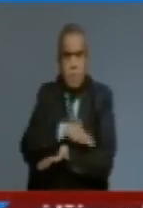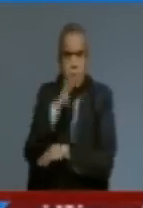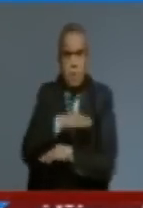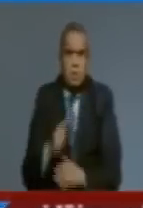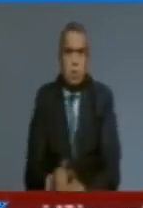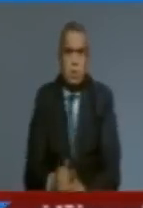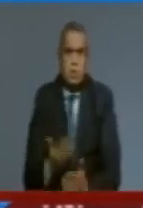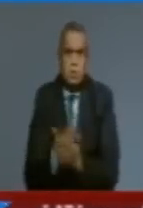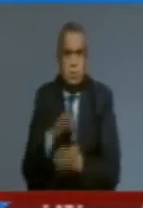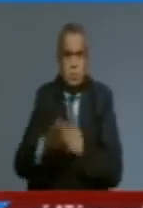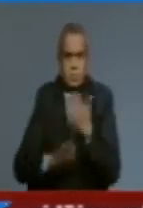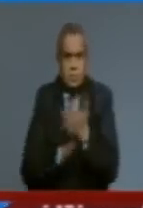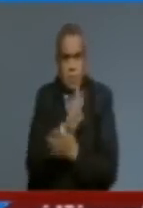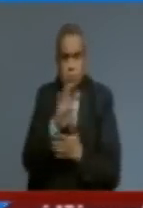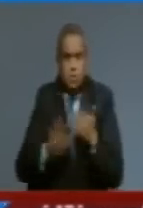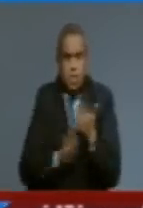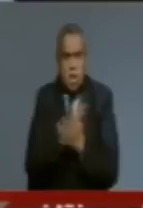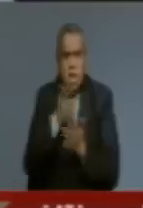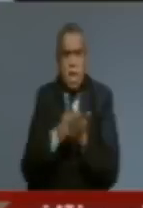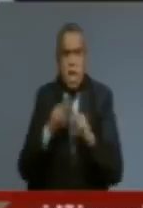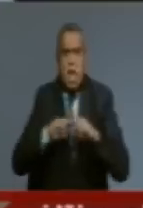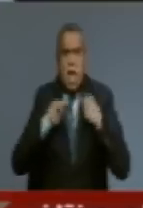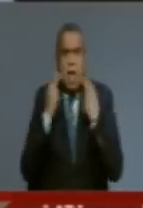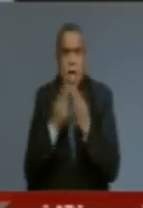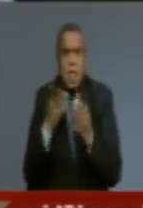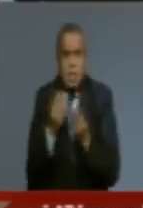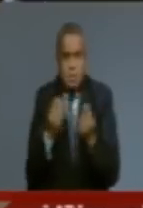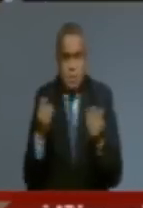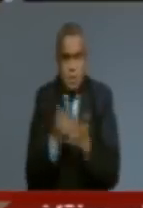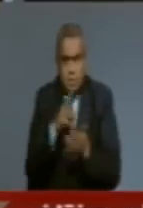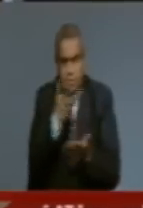المشاكل والمسائل العالقة، وذلك جلي